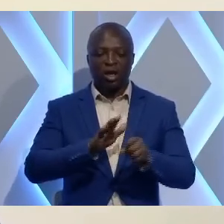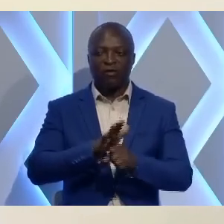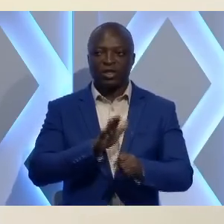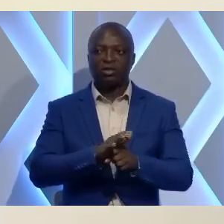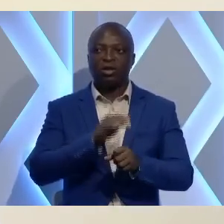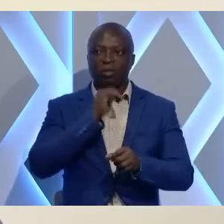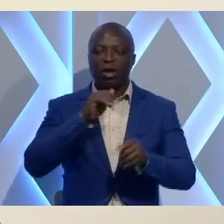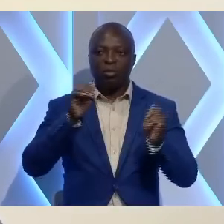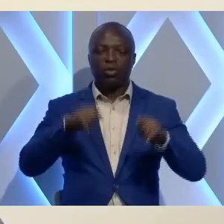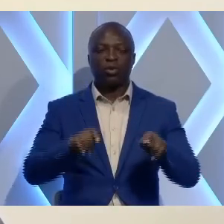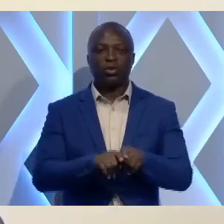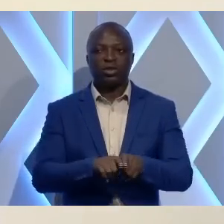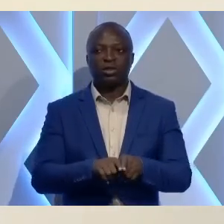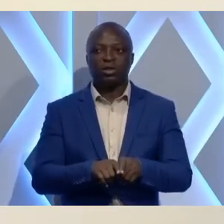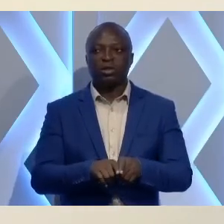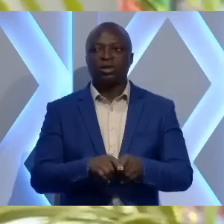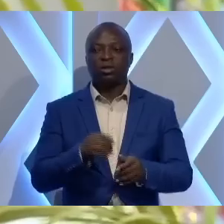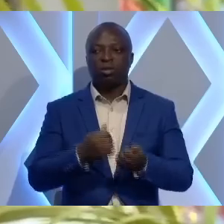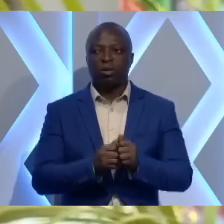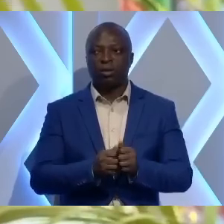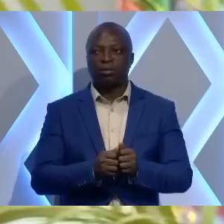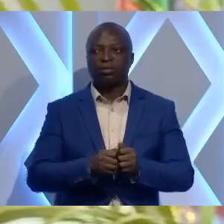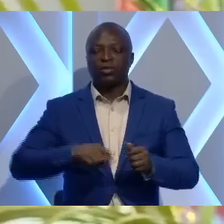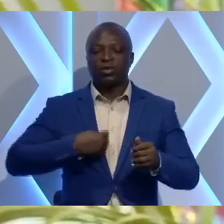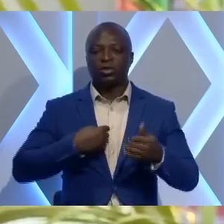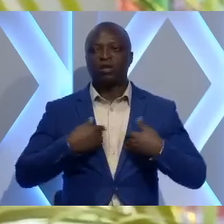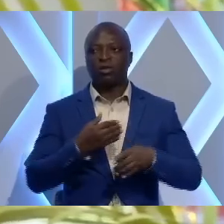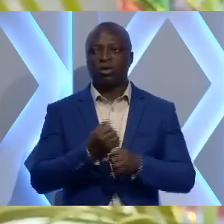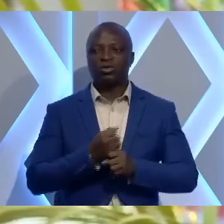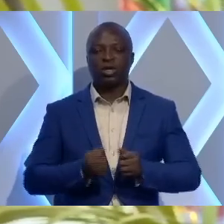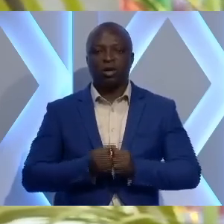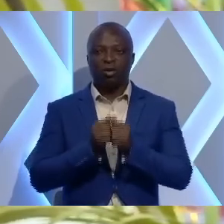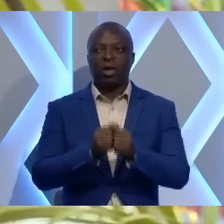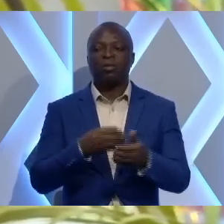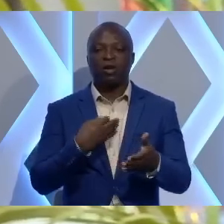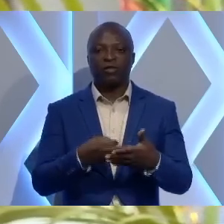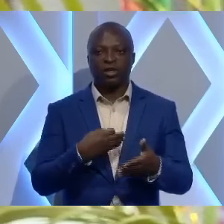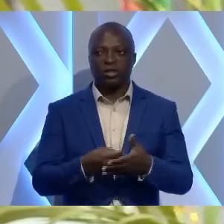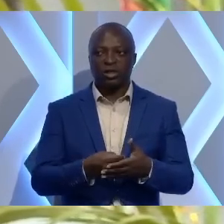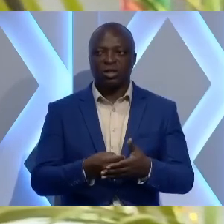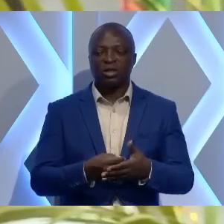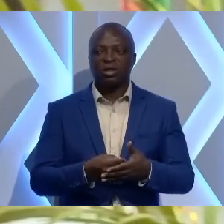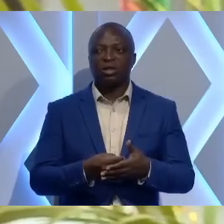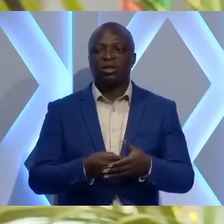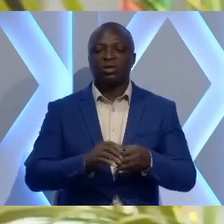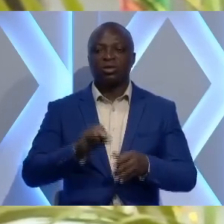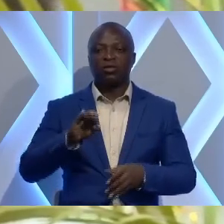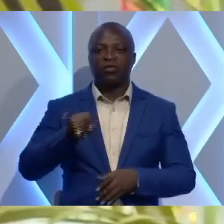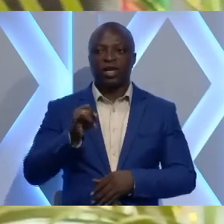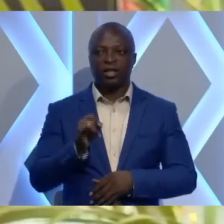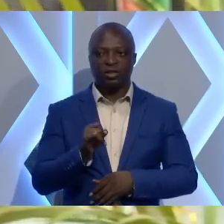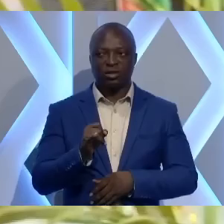n'avons pas eu d'impayés. Nous avons reçu un accompagnement financier du FAEJ.